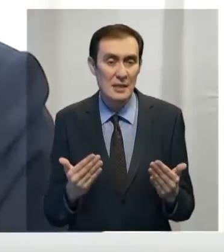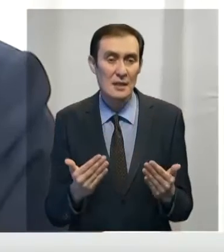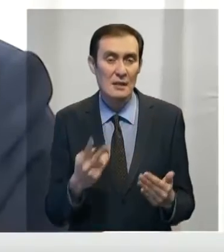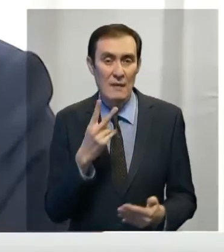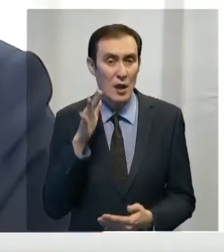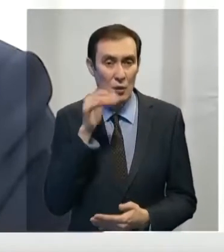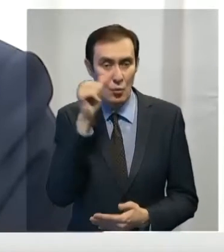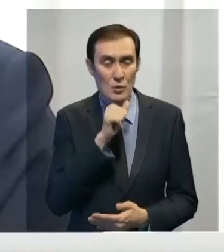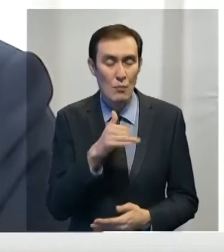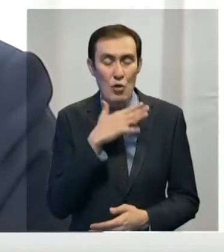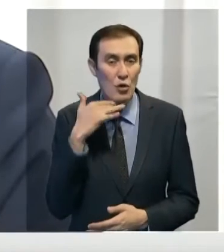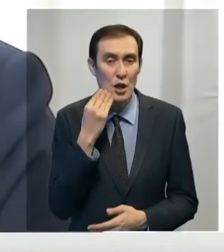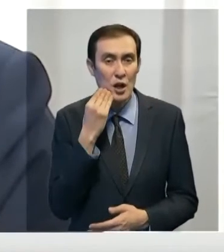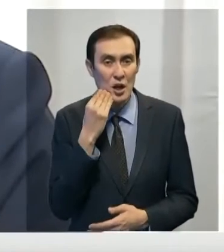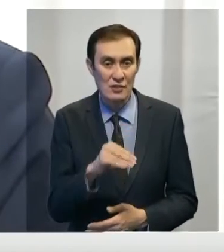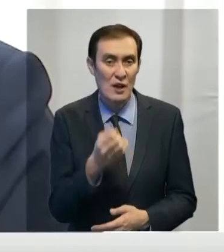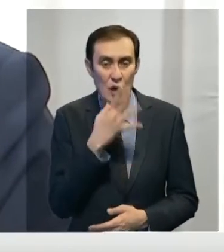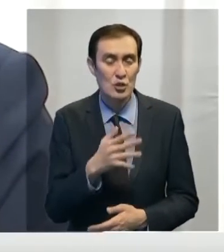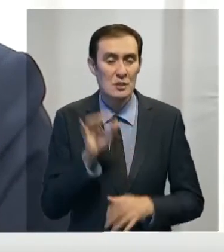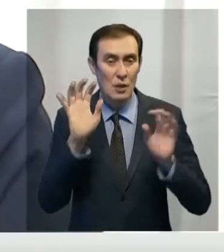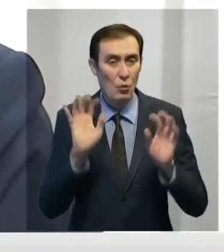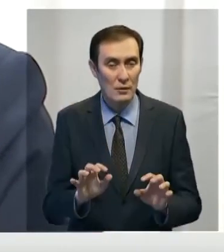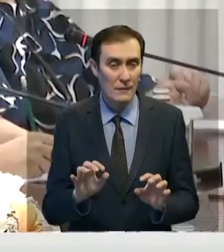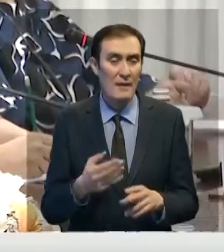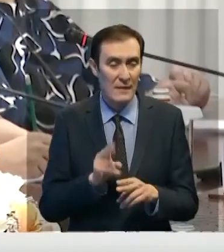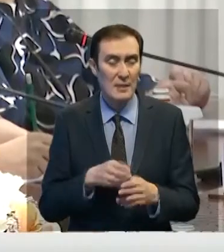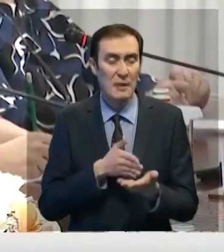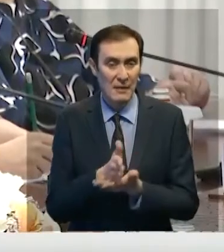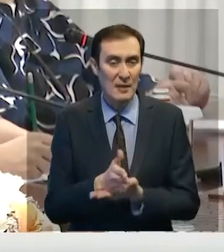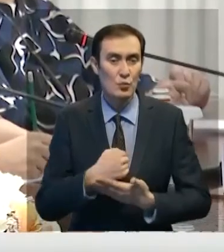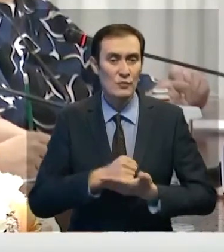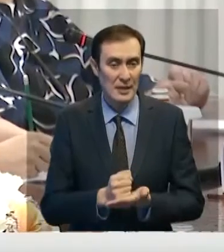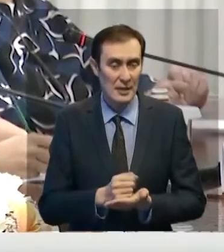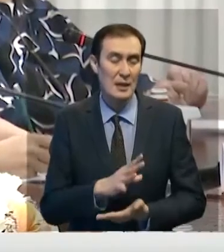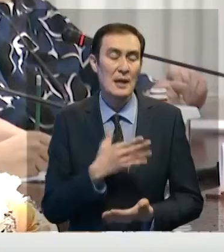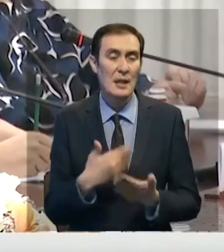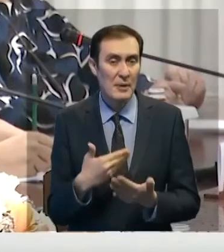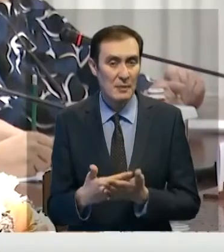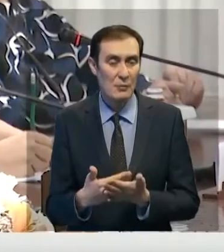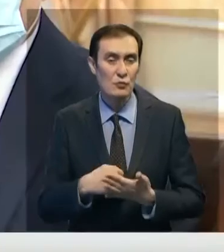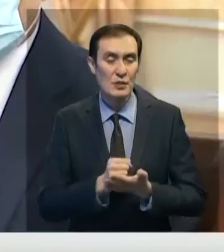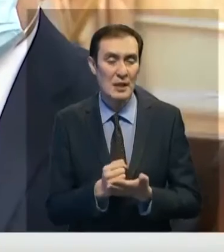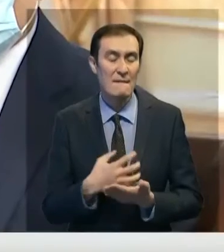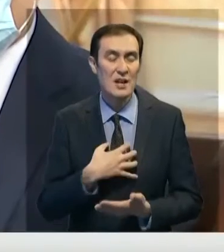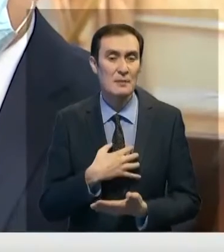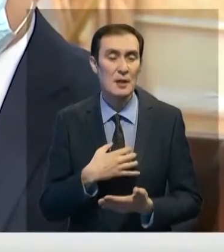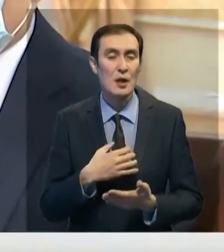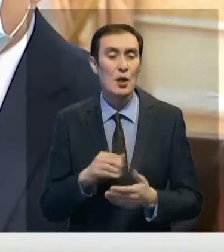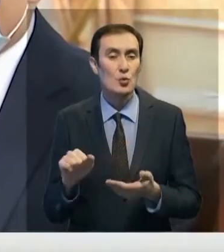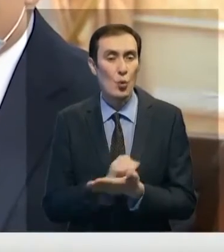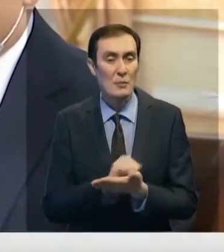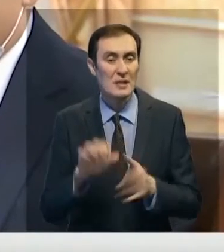лет очень много качественных и важных законов в этих направлениях принято. В частности, мы приняли значимый пакет